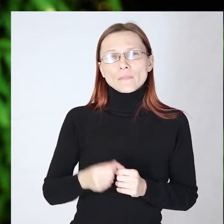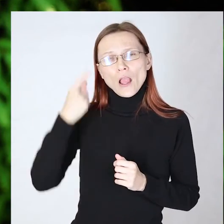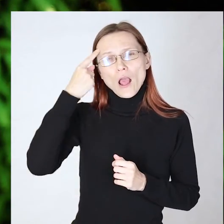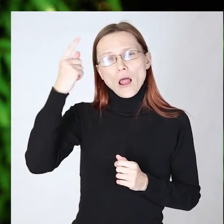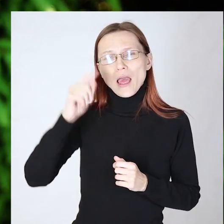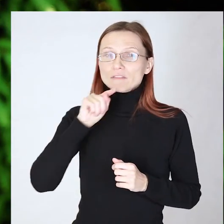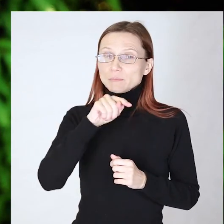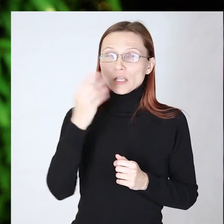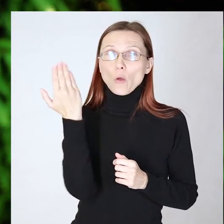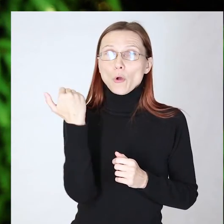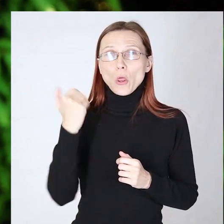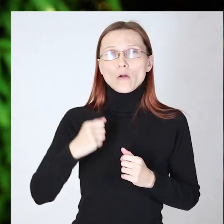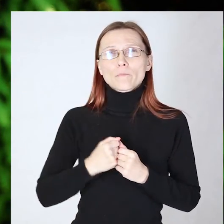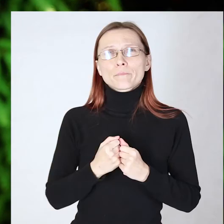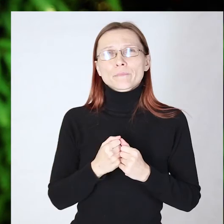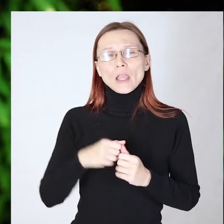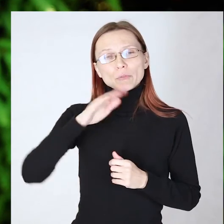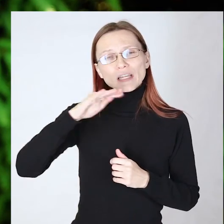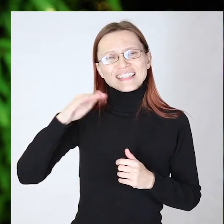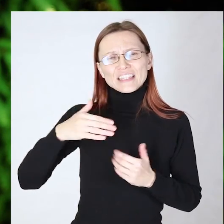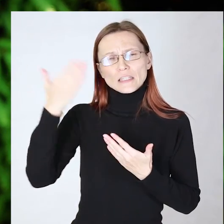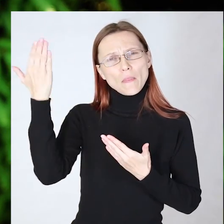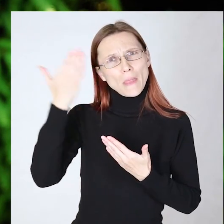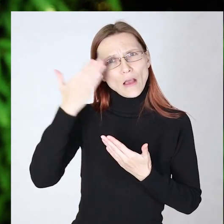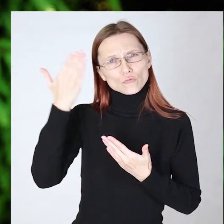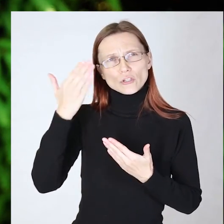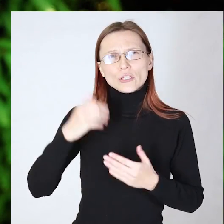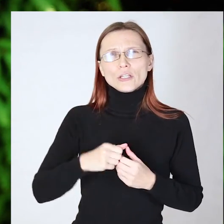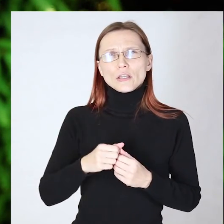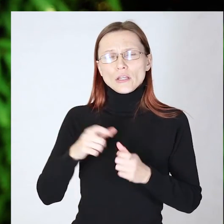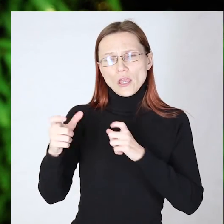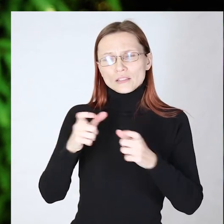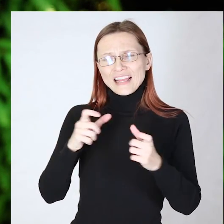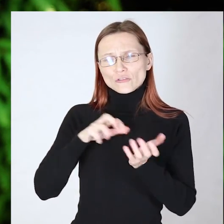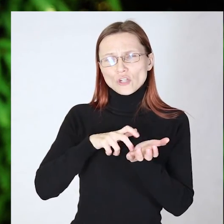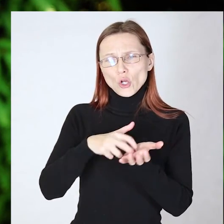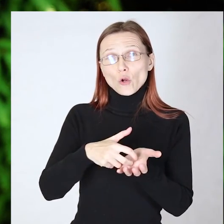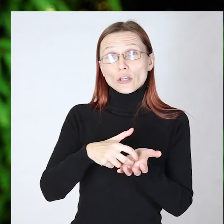cieľom bolo, aby sa deti naučili tanečné kroky